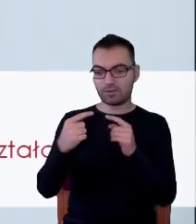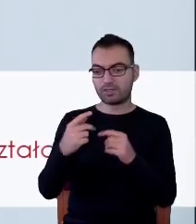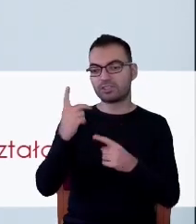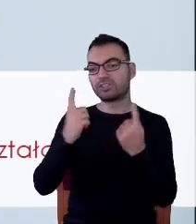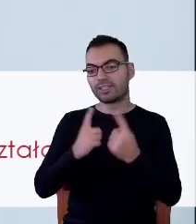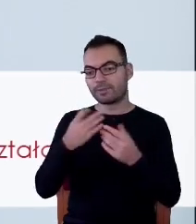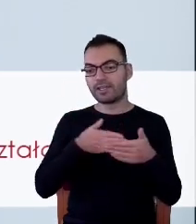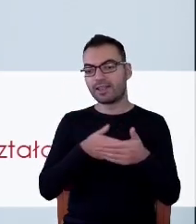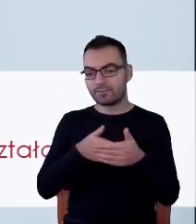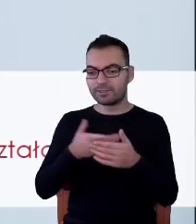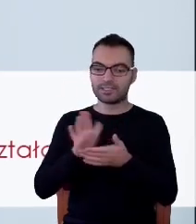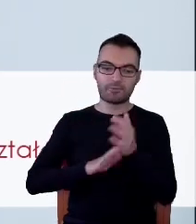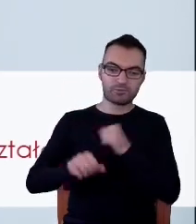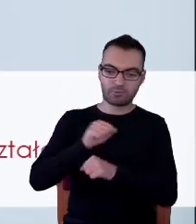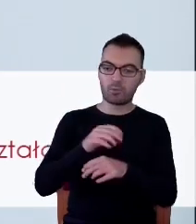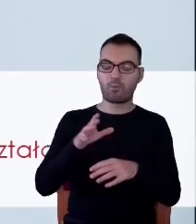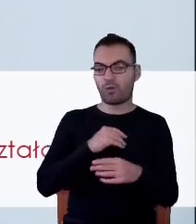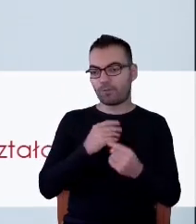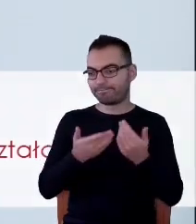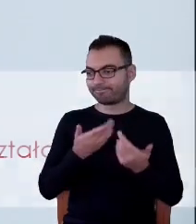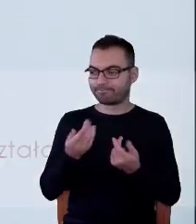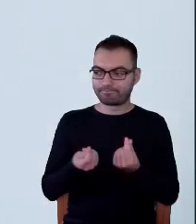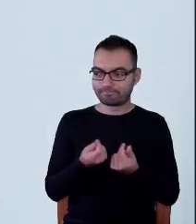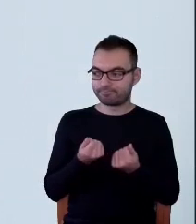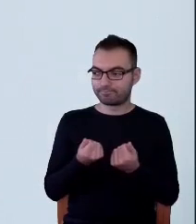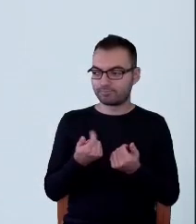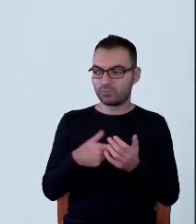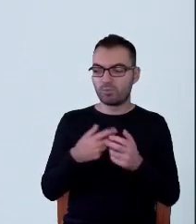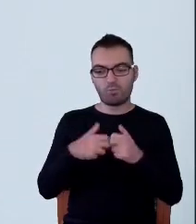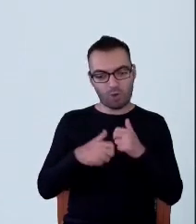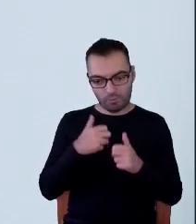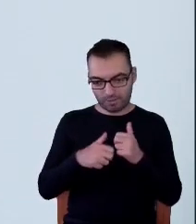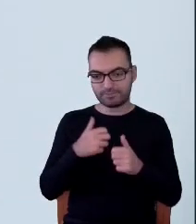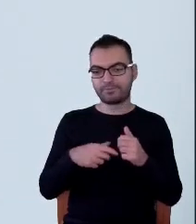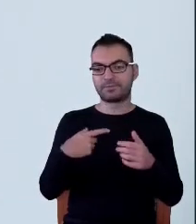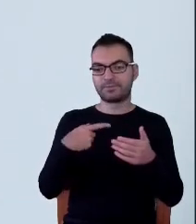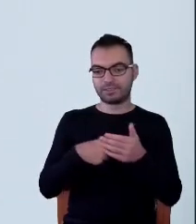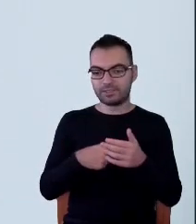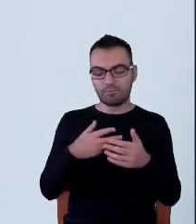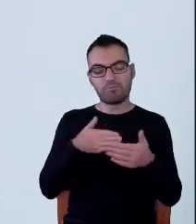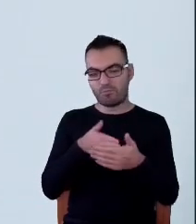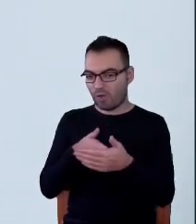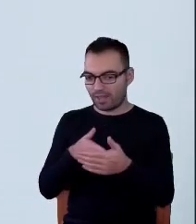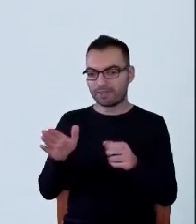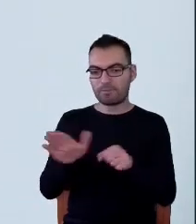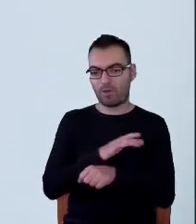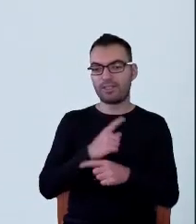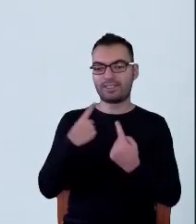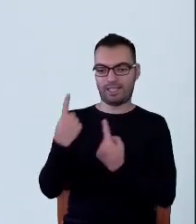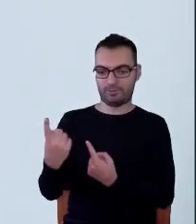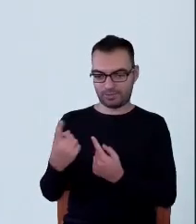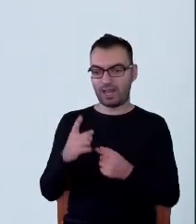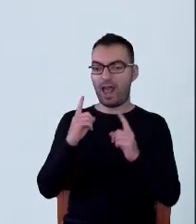ograniczenia wynikające z niepełnosprawności mogą być tutaj przeszkodą do osiągnięcia pełnej samodzielności. Ale to jest czas,